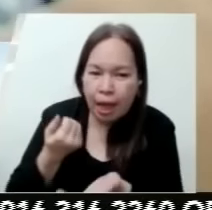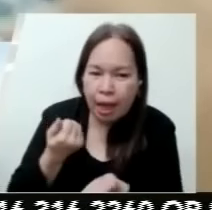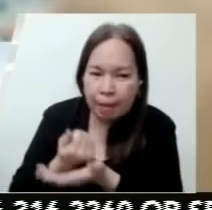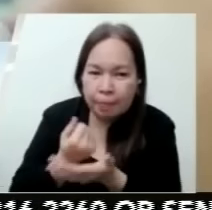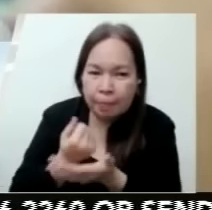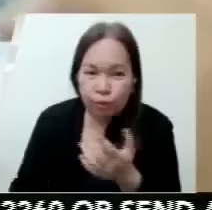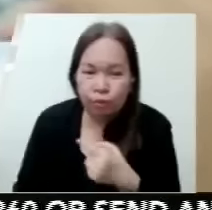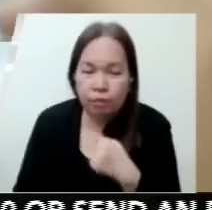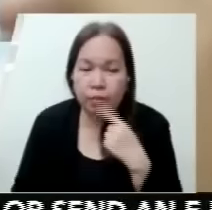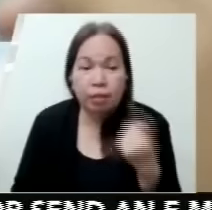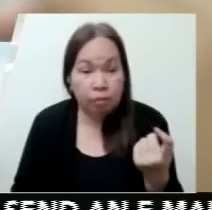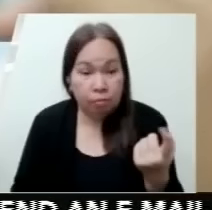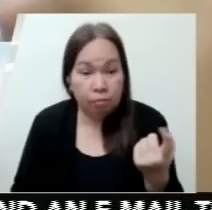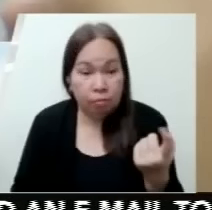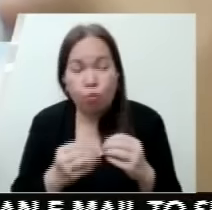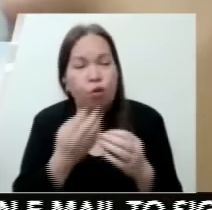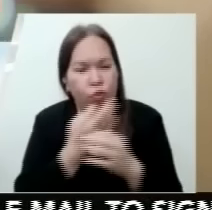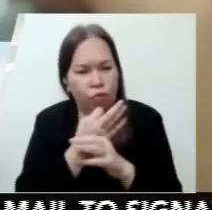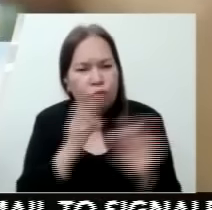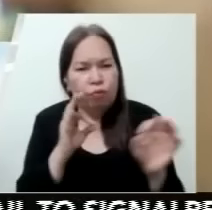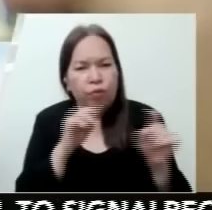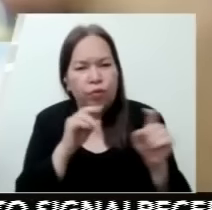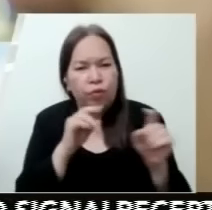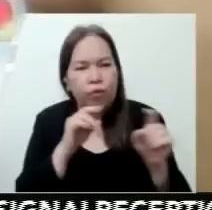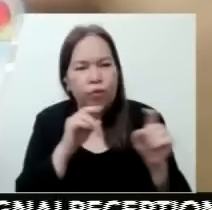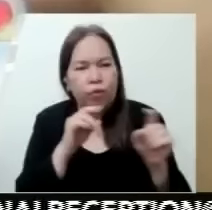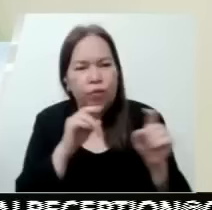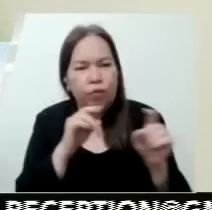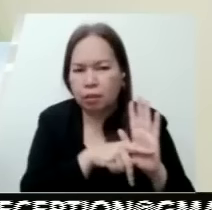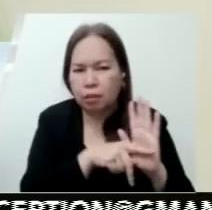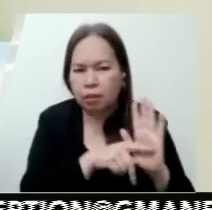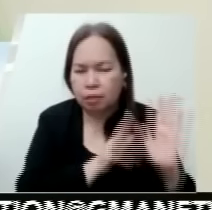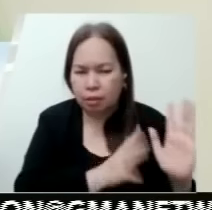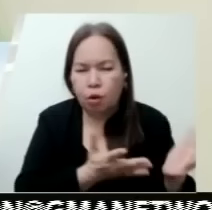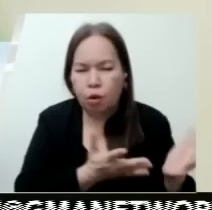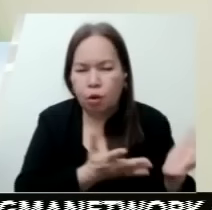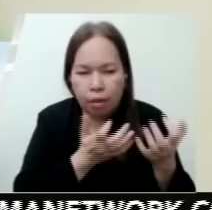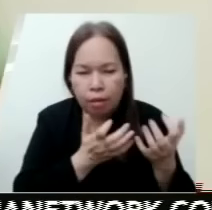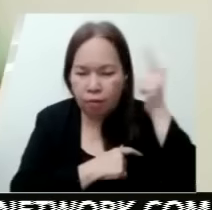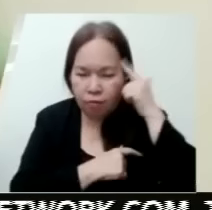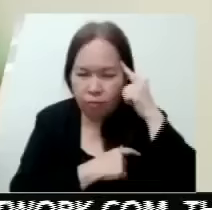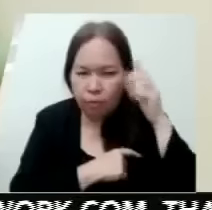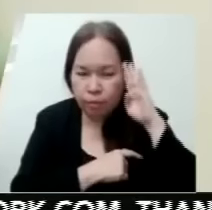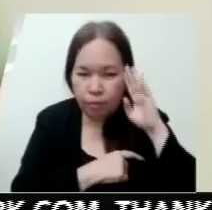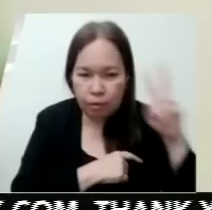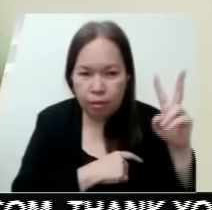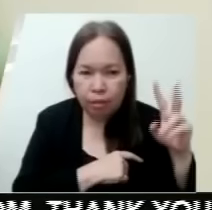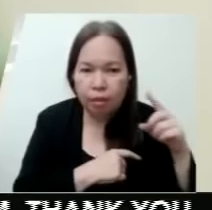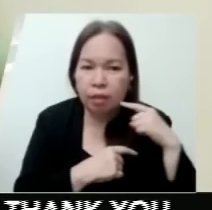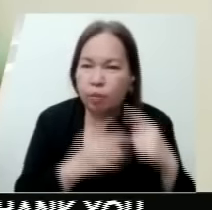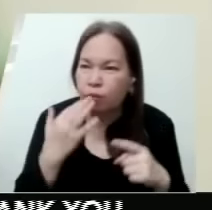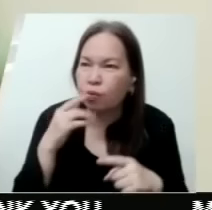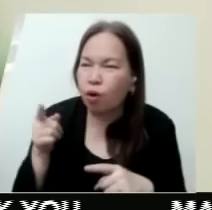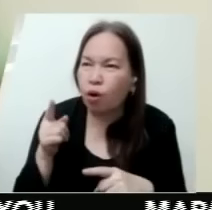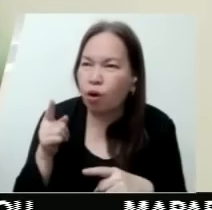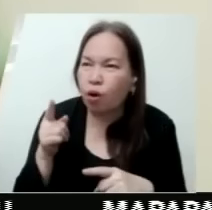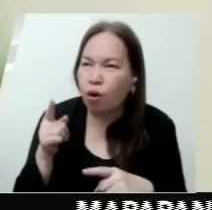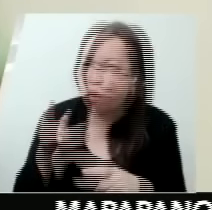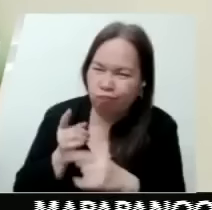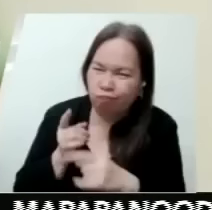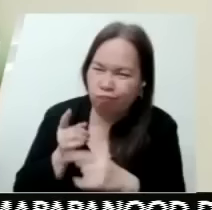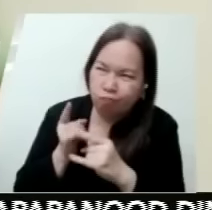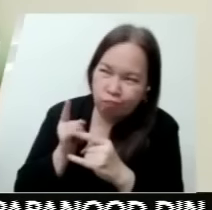VP Sara na lumihis sa pulisiyang nais na administrasyon. Kasi dati ang kritisismo sa kanya, eh bakit iba yung